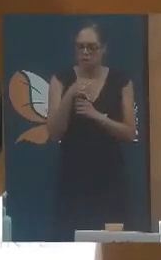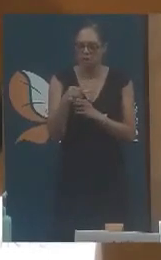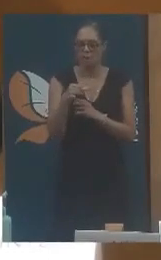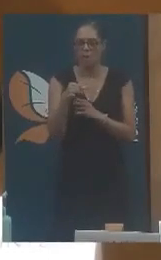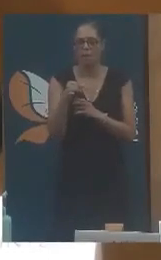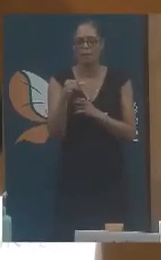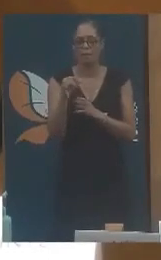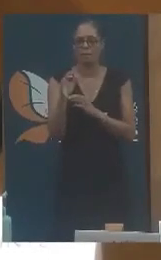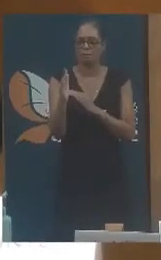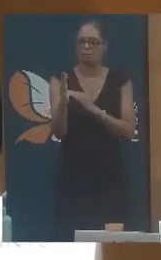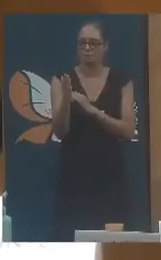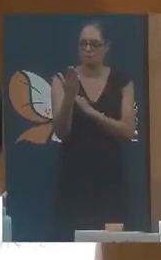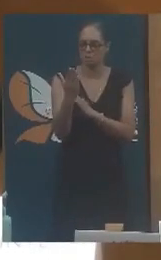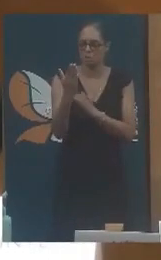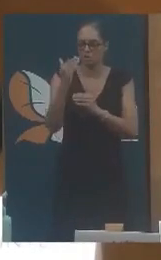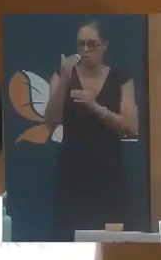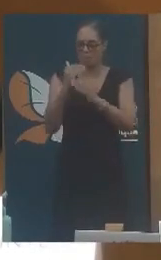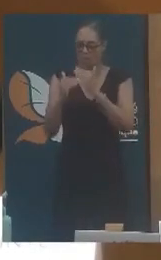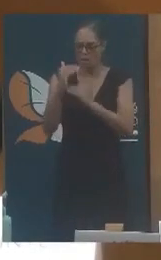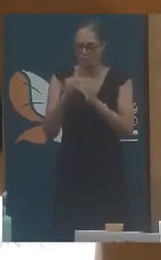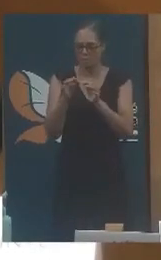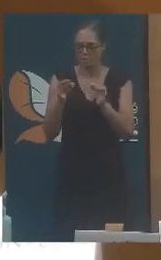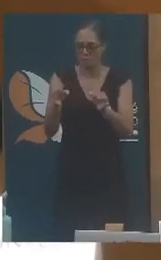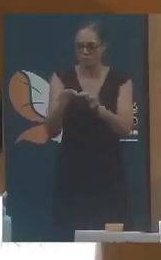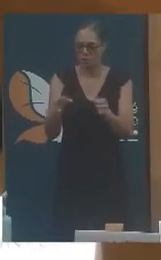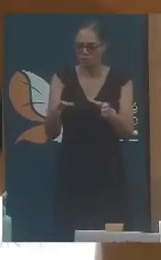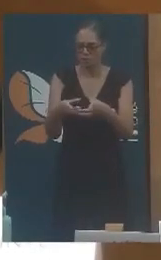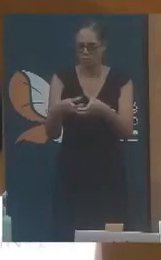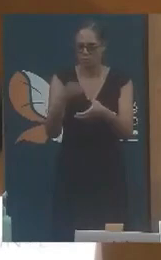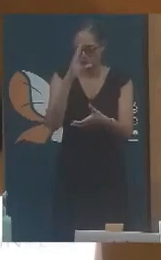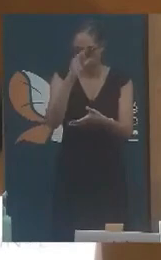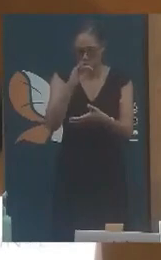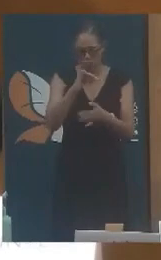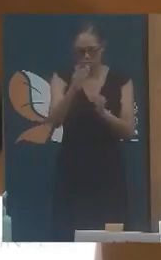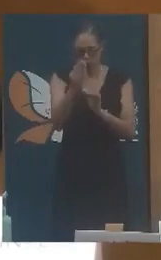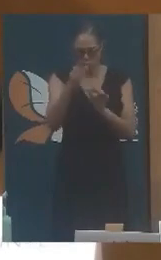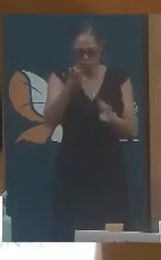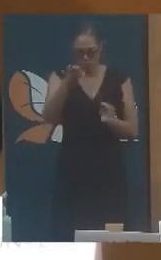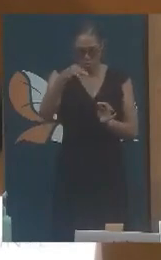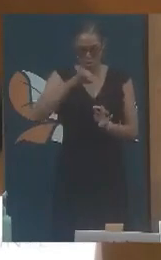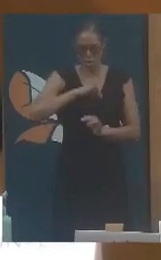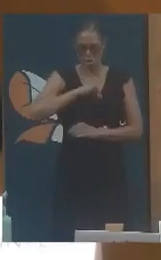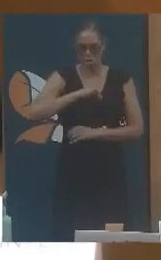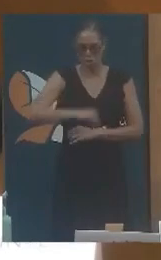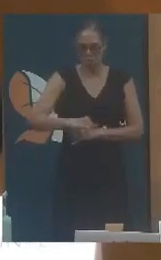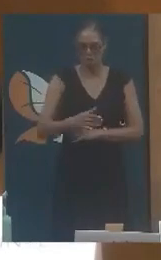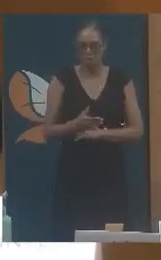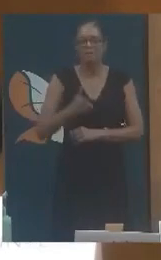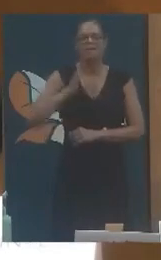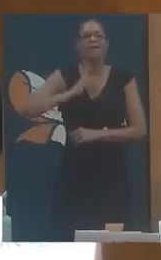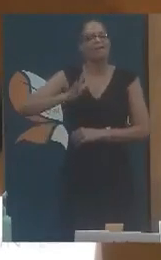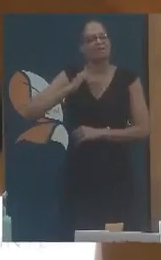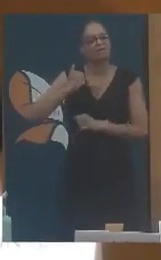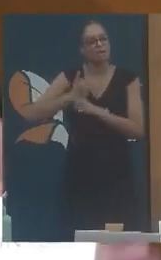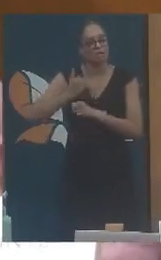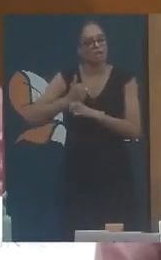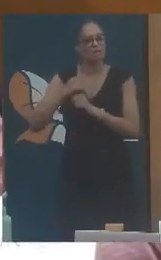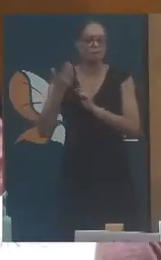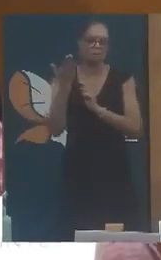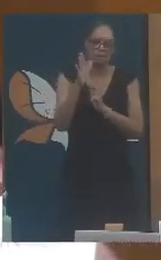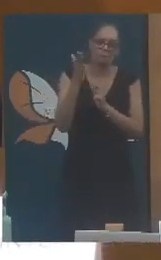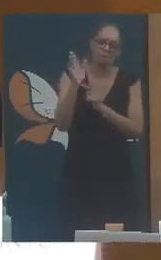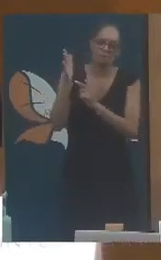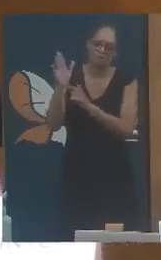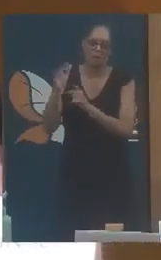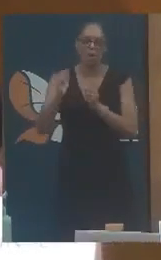plénière de programme territorial de formation professionnelle. Ça se faisait auparavant chaque année.